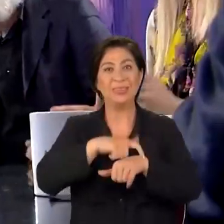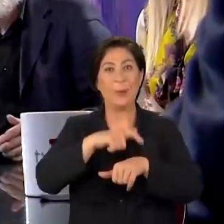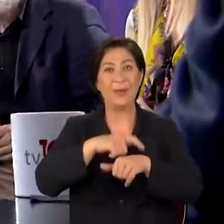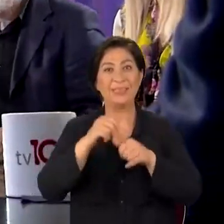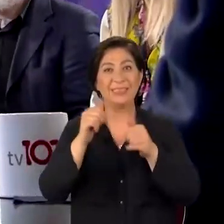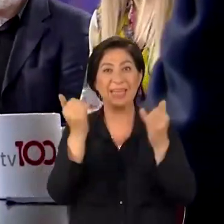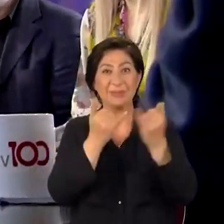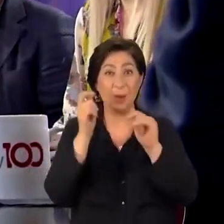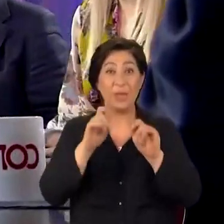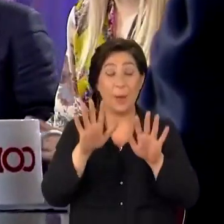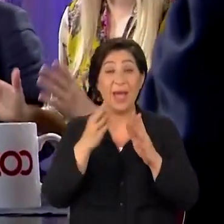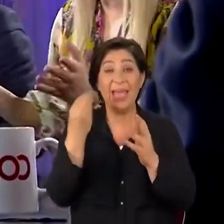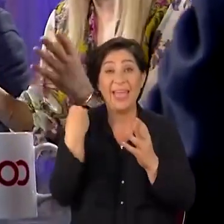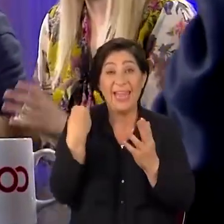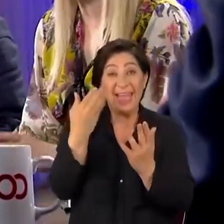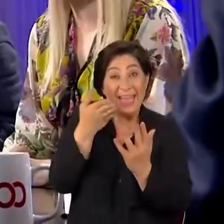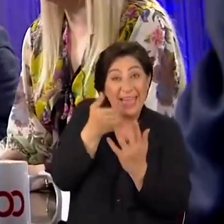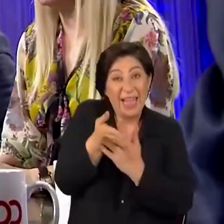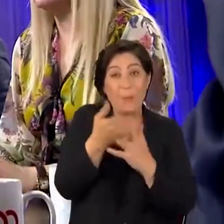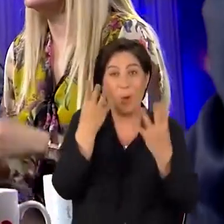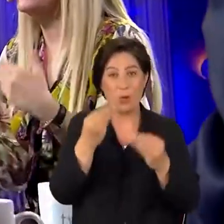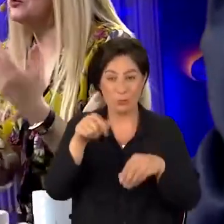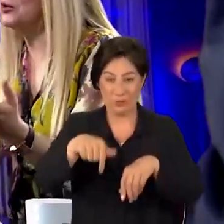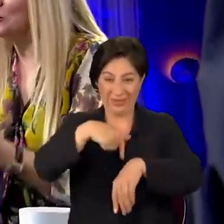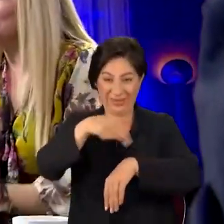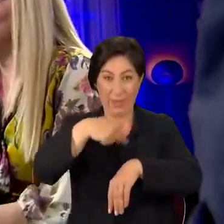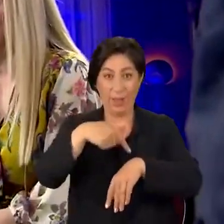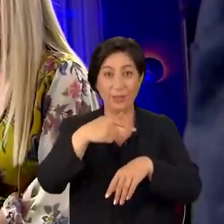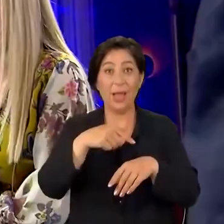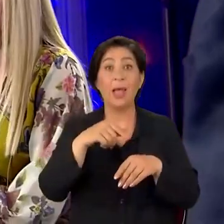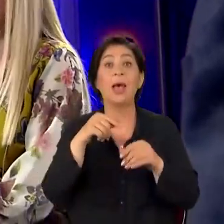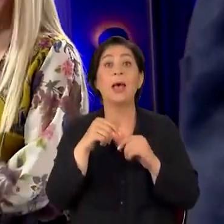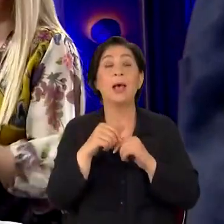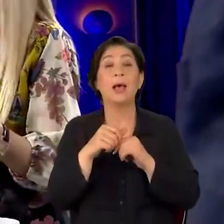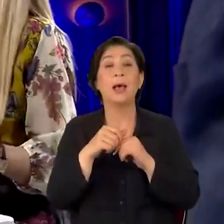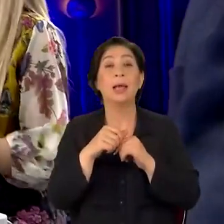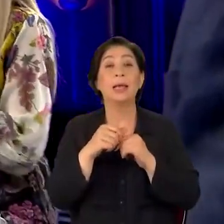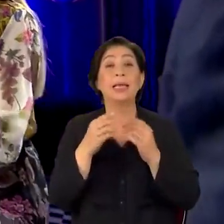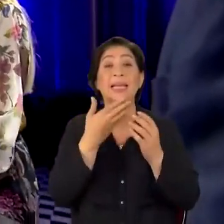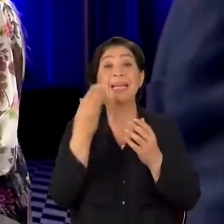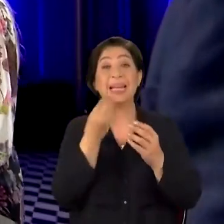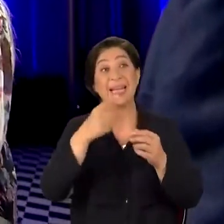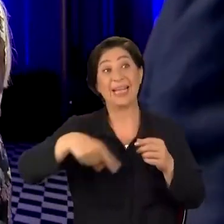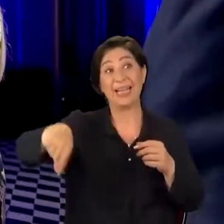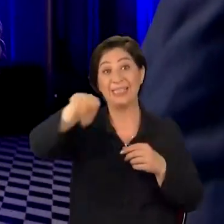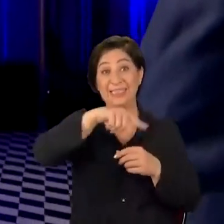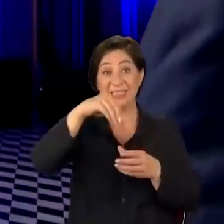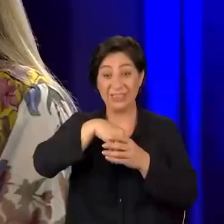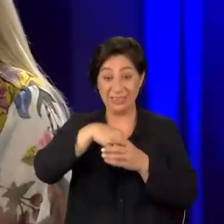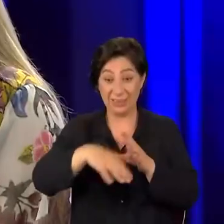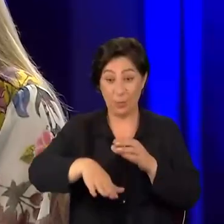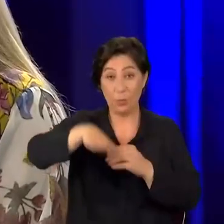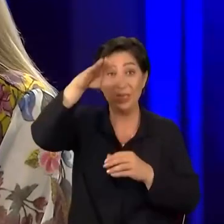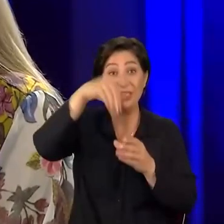tür tartışmalar ama içine yeni girmekte olduğumuz çağda, yani Endüstri 4.0 çağında, yani gençlerin içinde büyüyeceği,